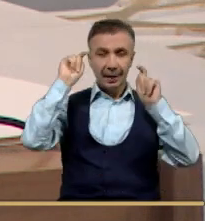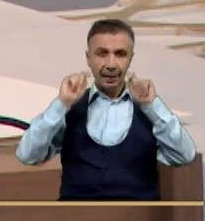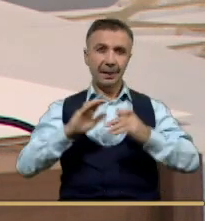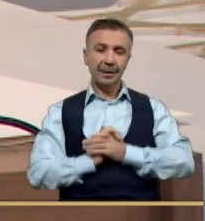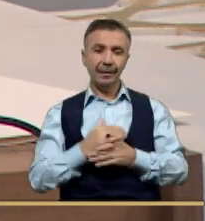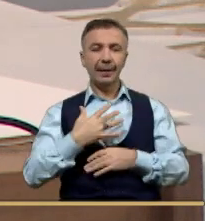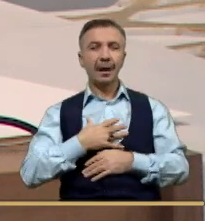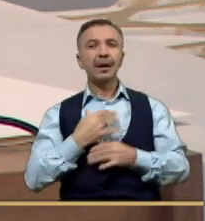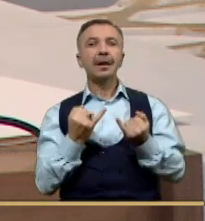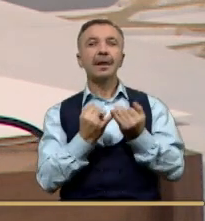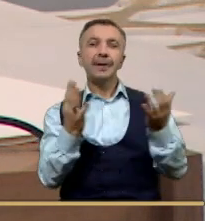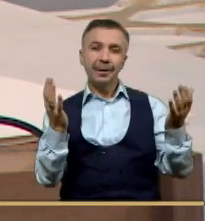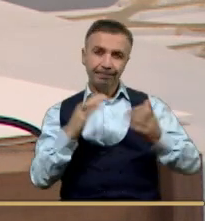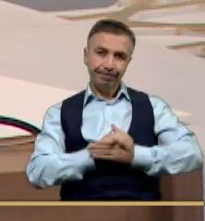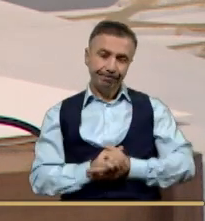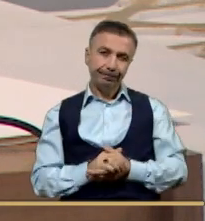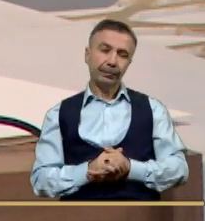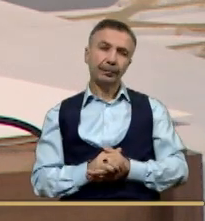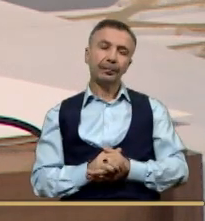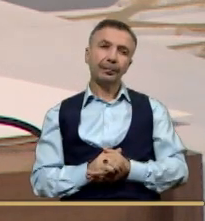Aziz kardeşlerim,